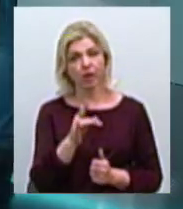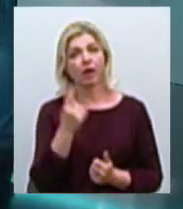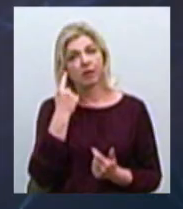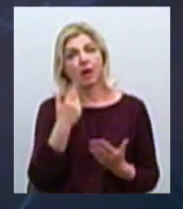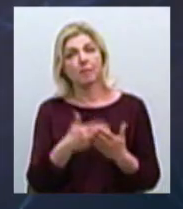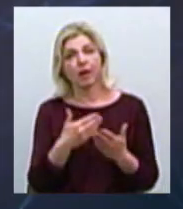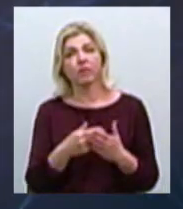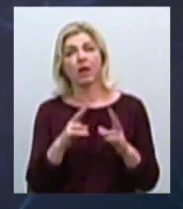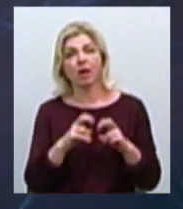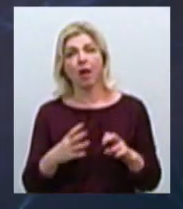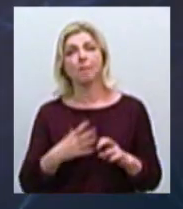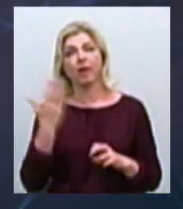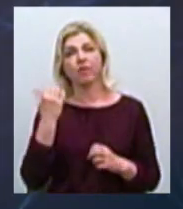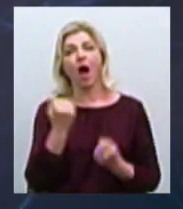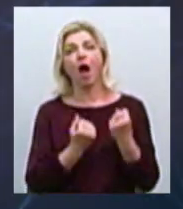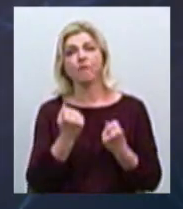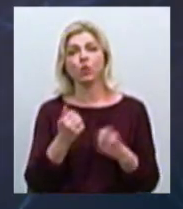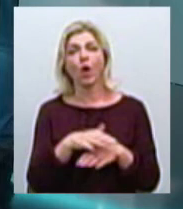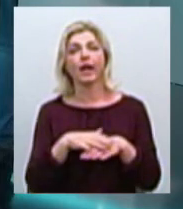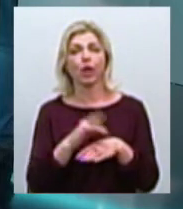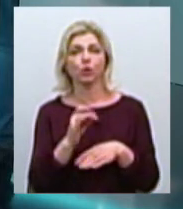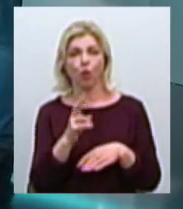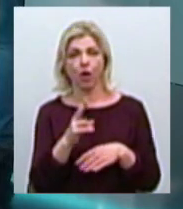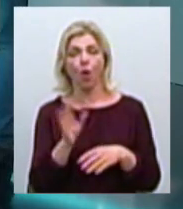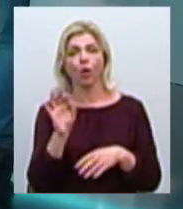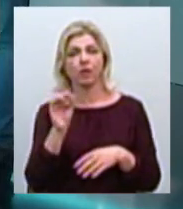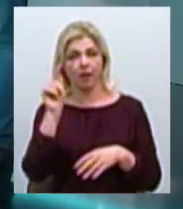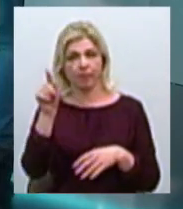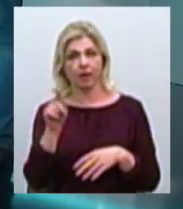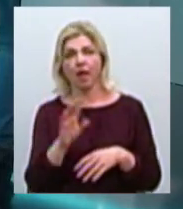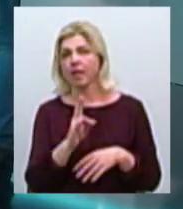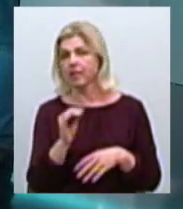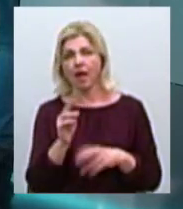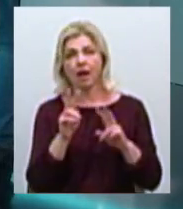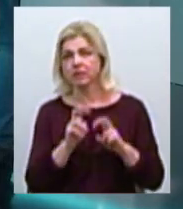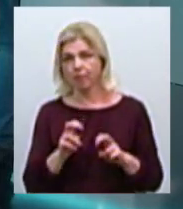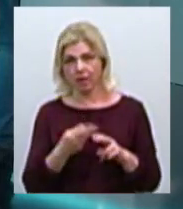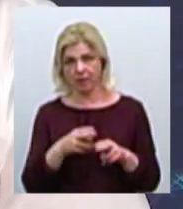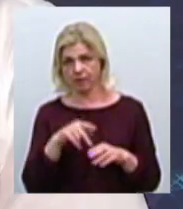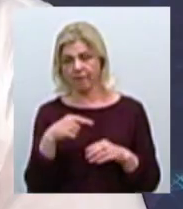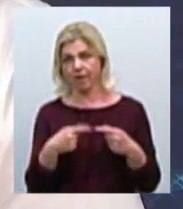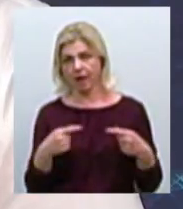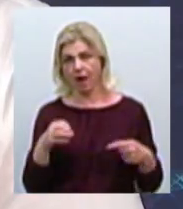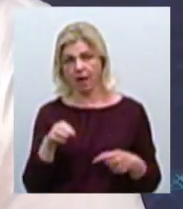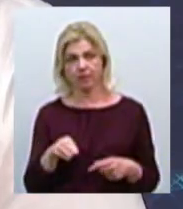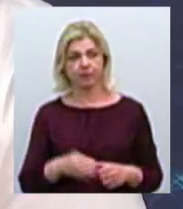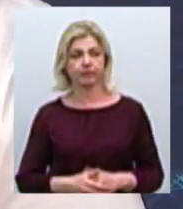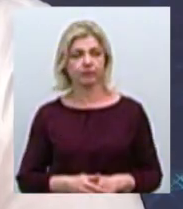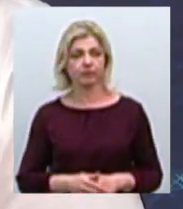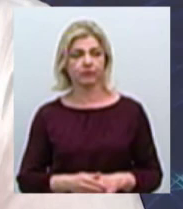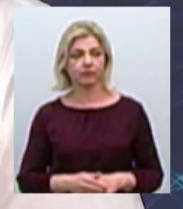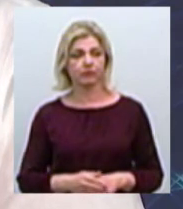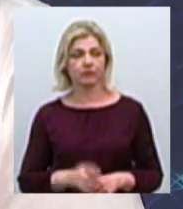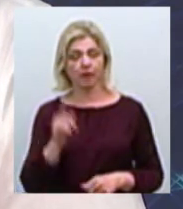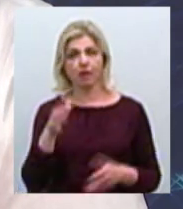колишнего авторынка в Корабельном районе? Нет, мы не рассматривали этот вариант. Ну, как бы... ну просто я знаю, там